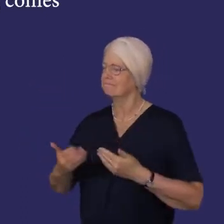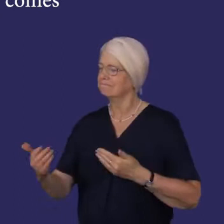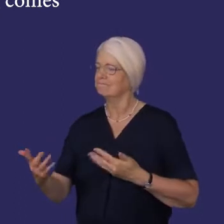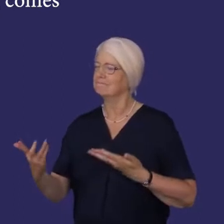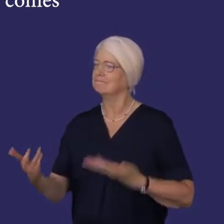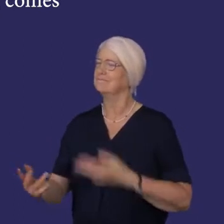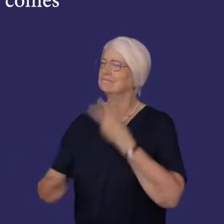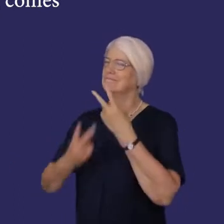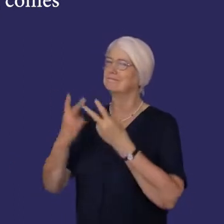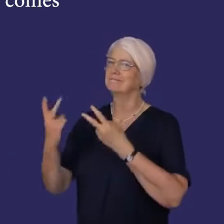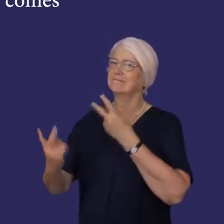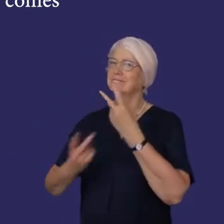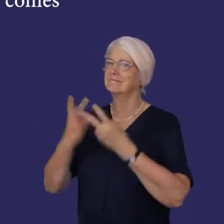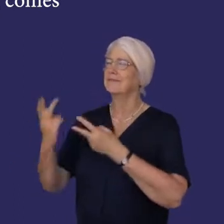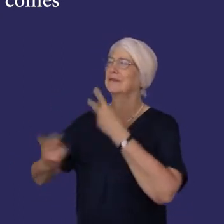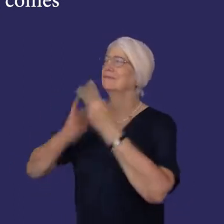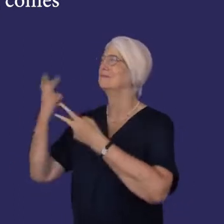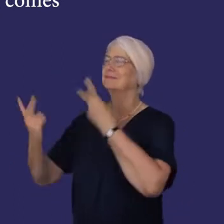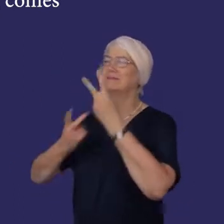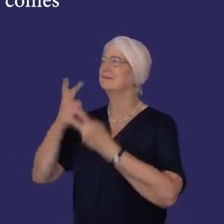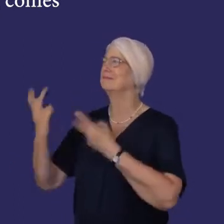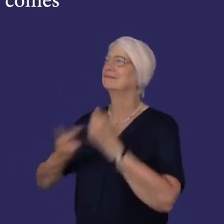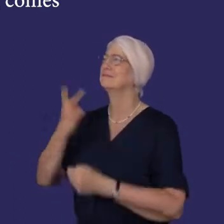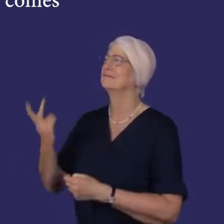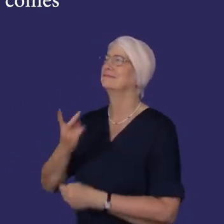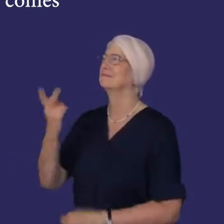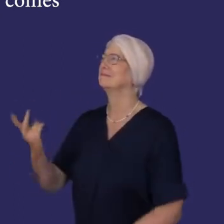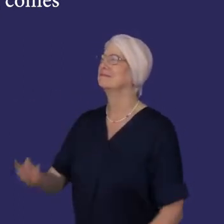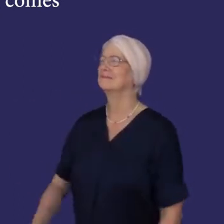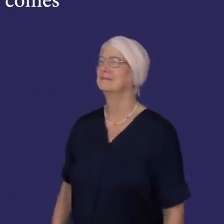time to sing your song again.